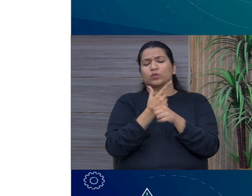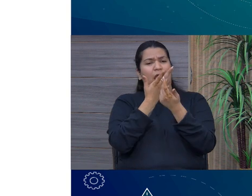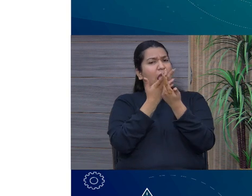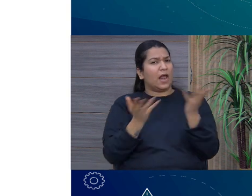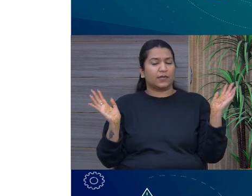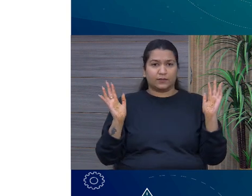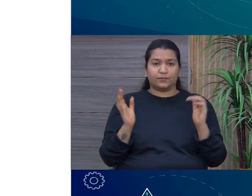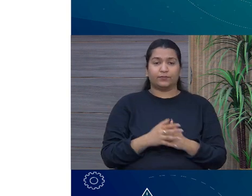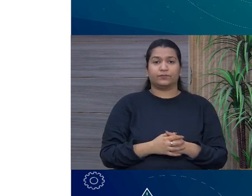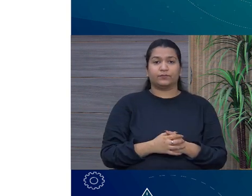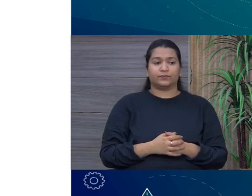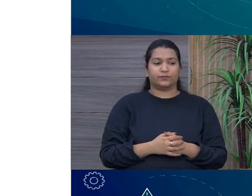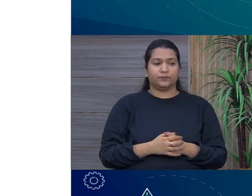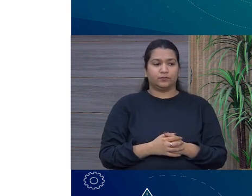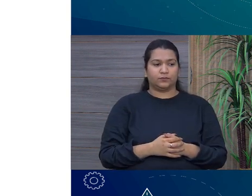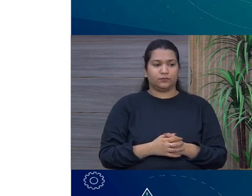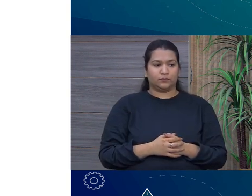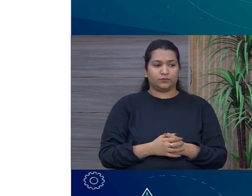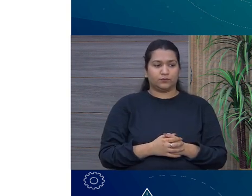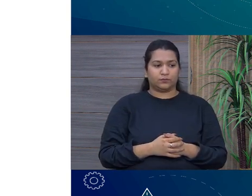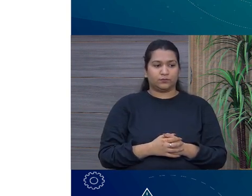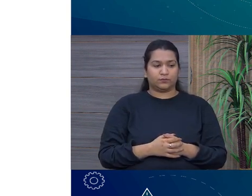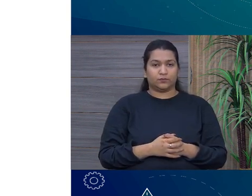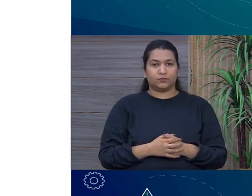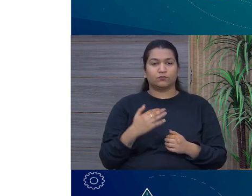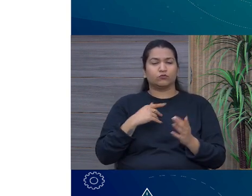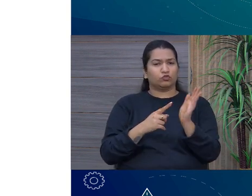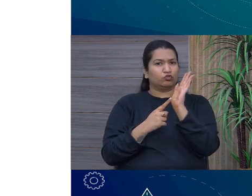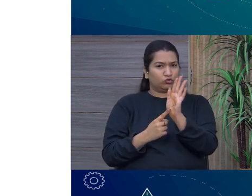हैं। मैं यहाँ पे दिखाना चाहूंगी एक बार स्क्रीन,